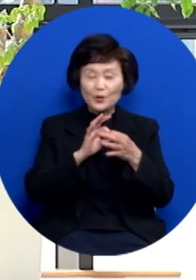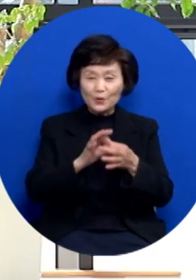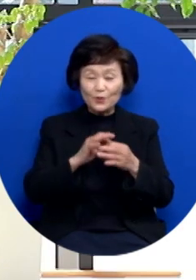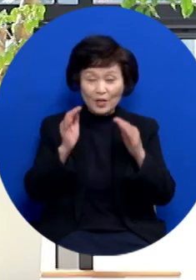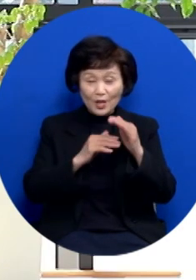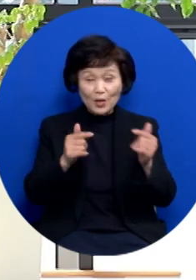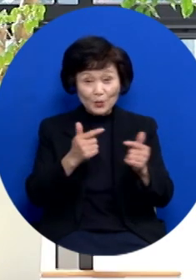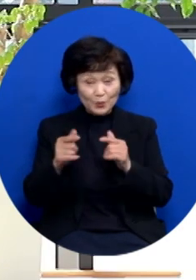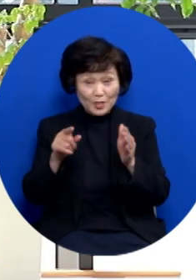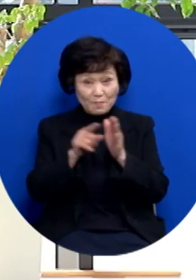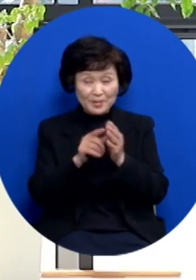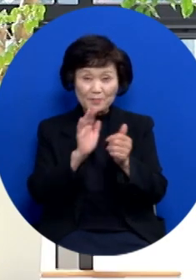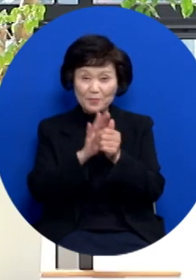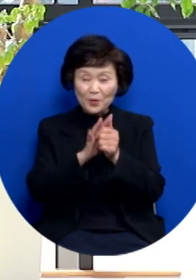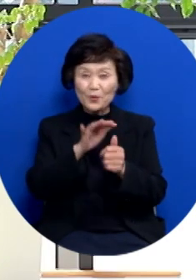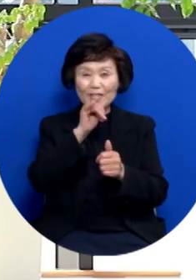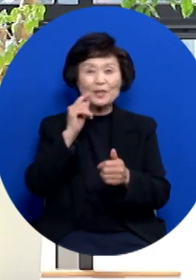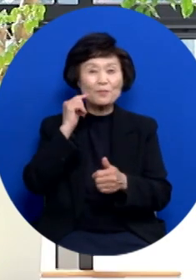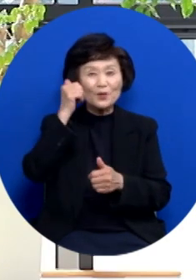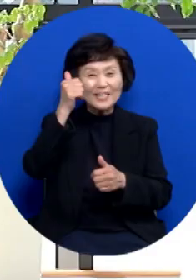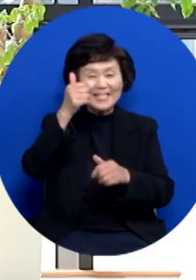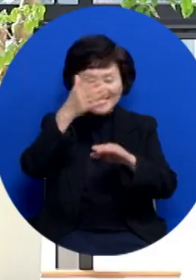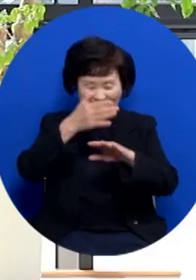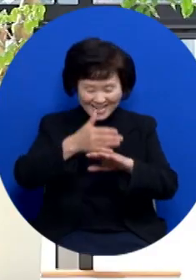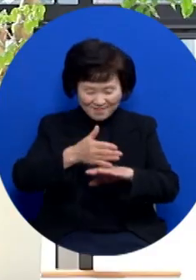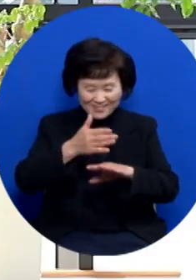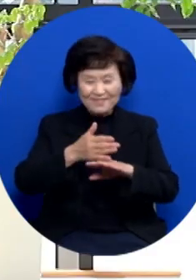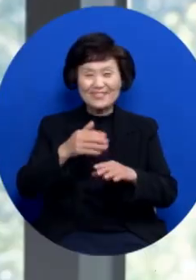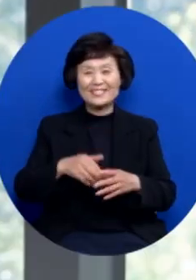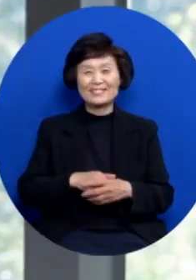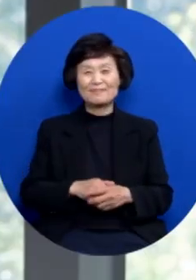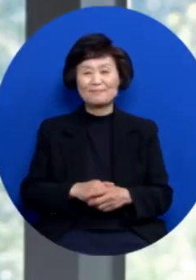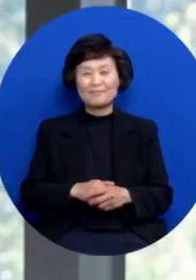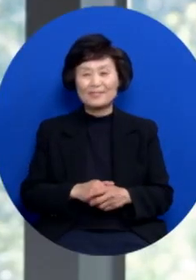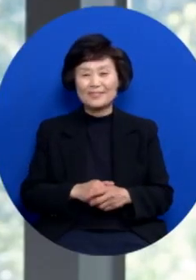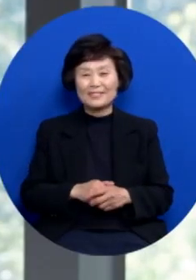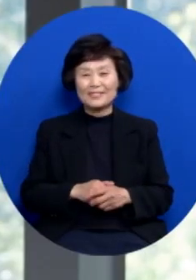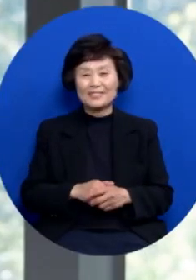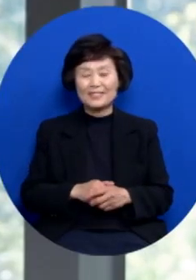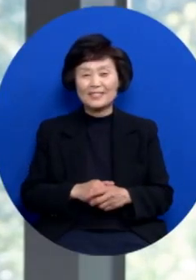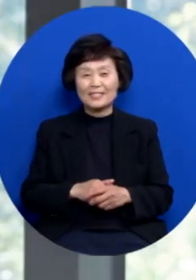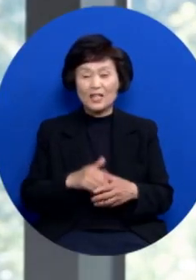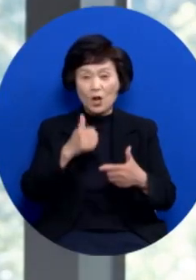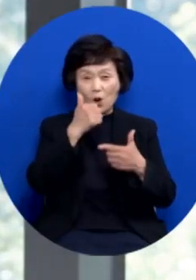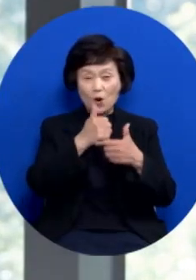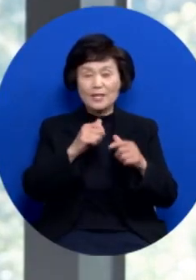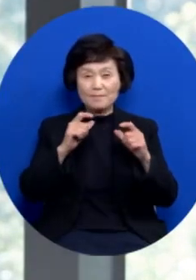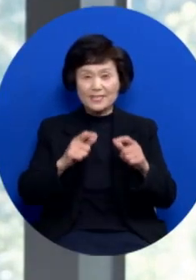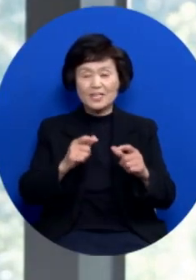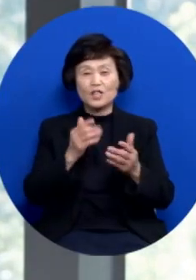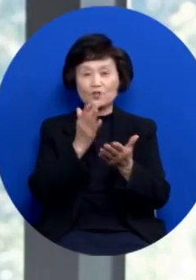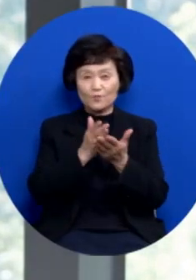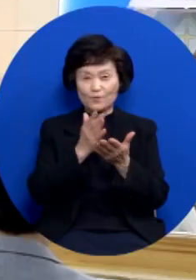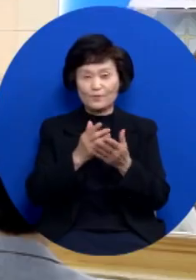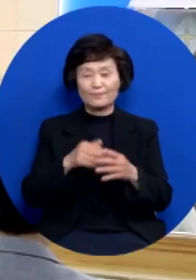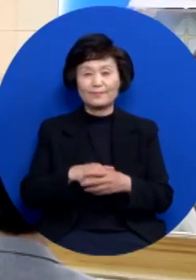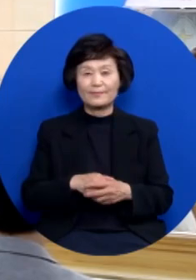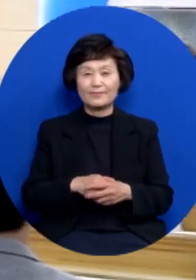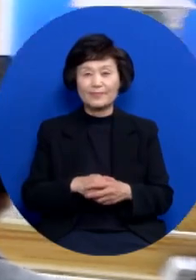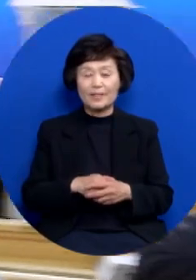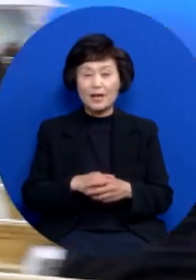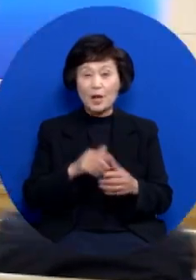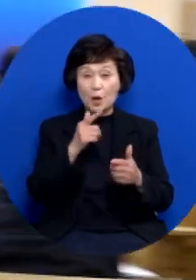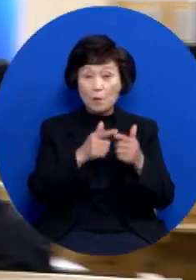목사님 만나봤습니다. 목사님 감사합니다. 네, 감사합니다. 다음은 호남 지역 단신 뉴스입니다.